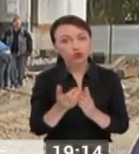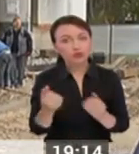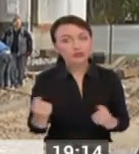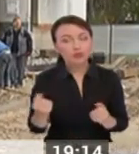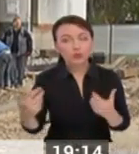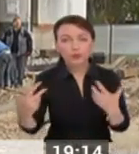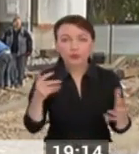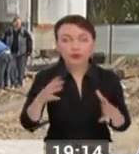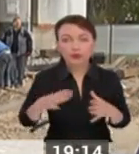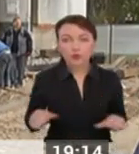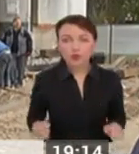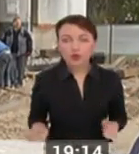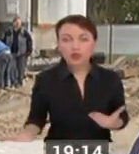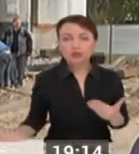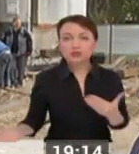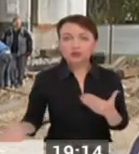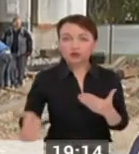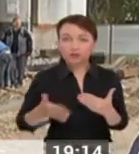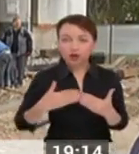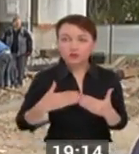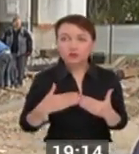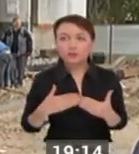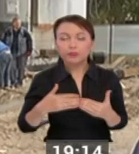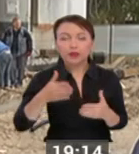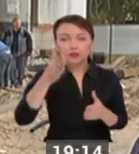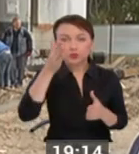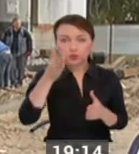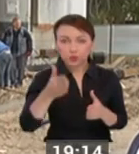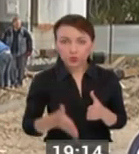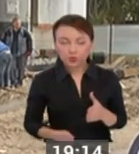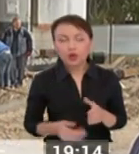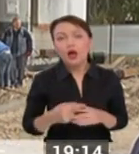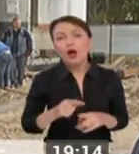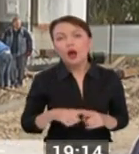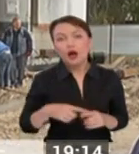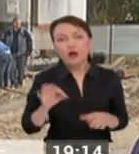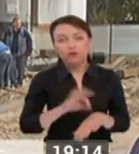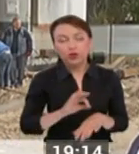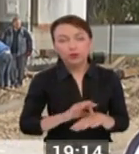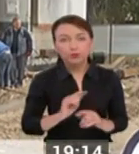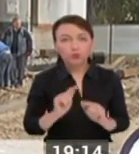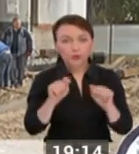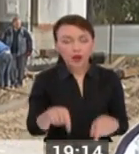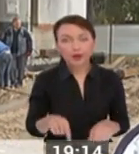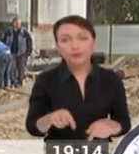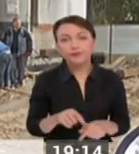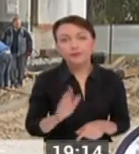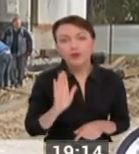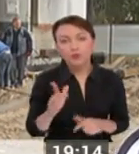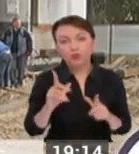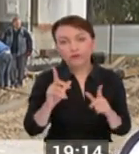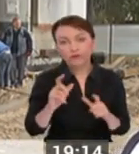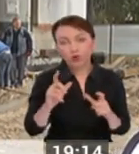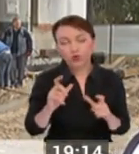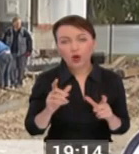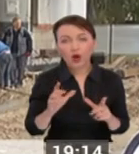дуло і не було холодно. Закриваються шлюзи, хворий поступає, там будуть на фотоелементах